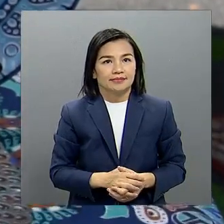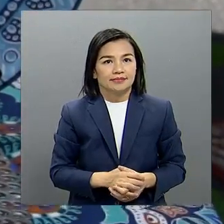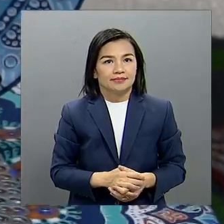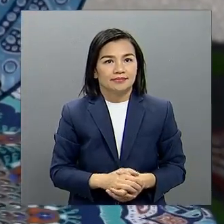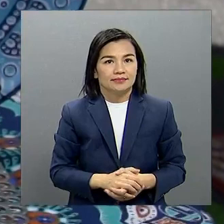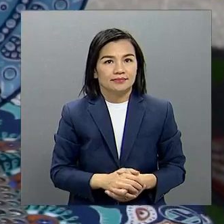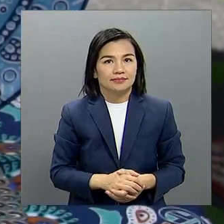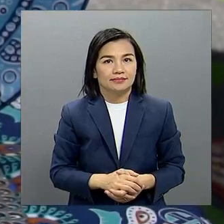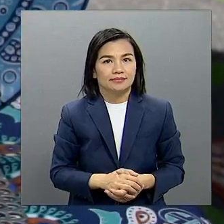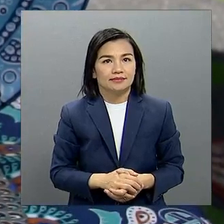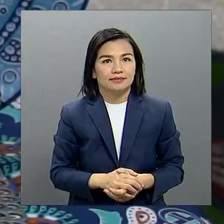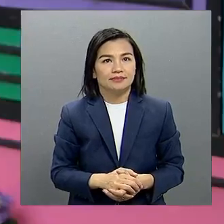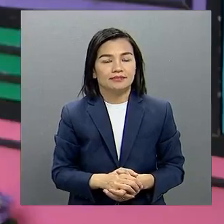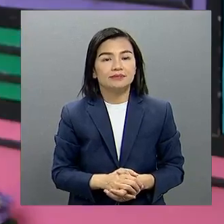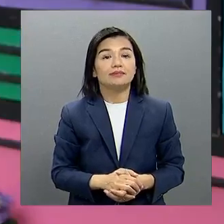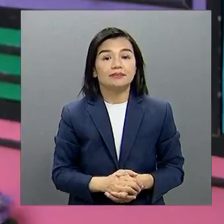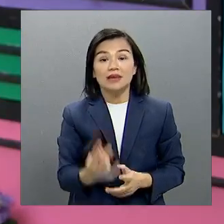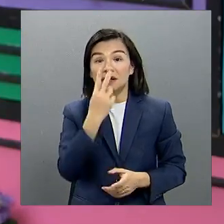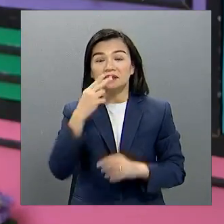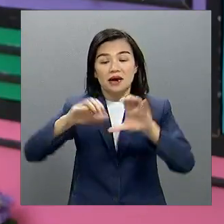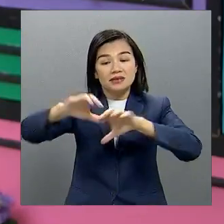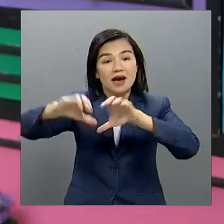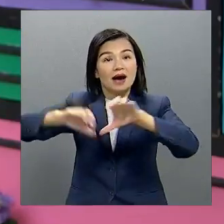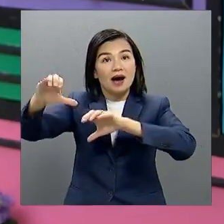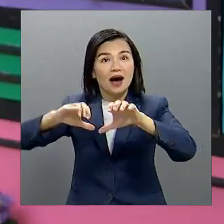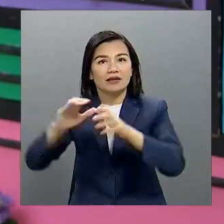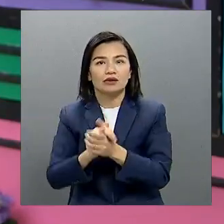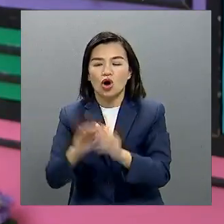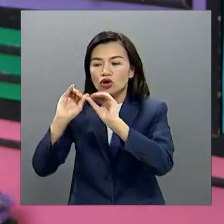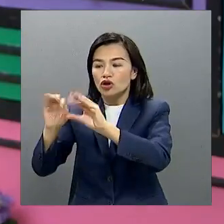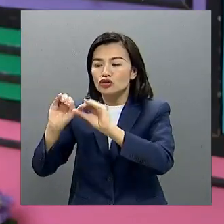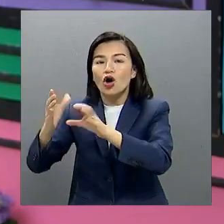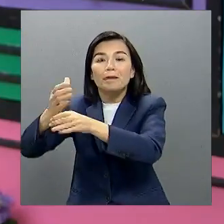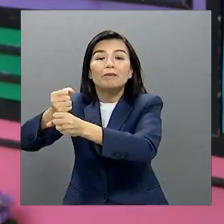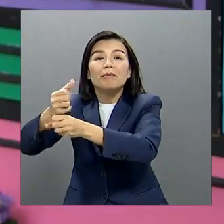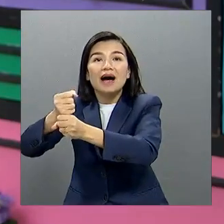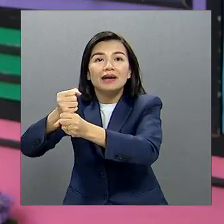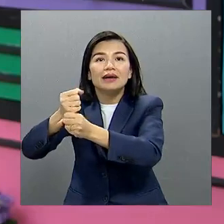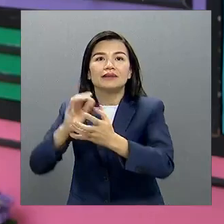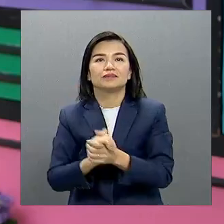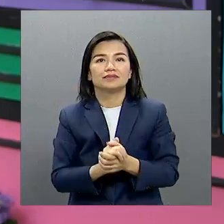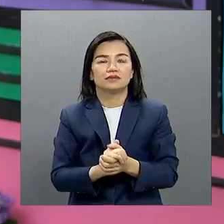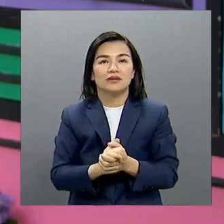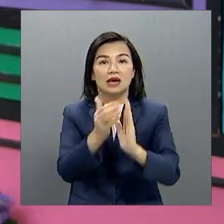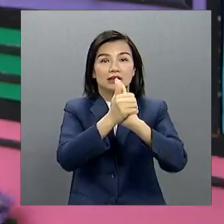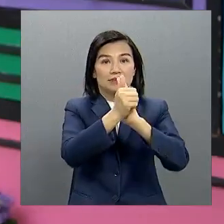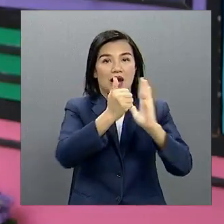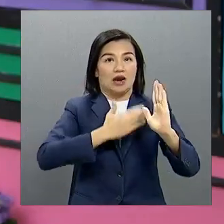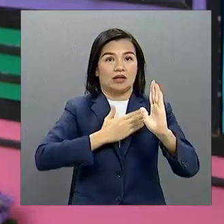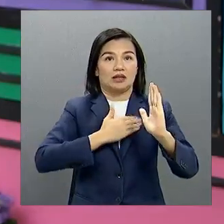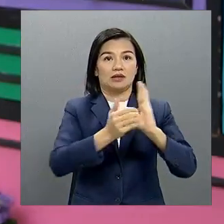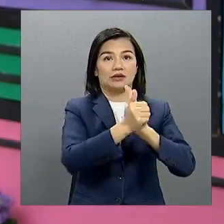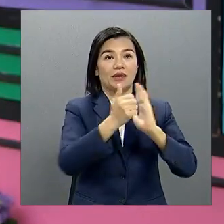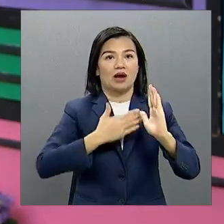เราก็เลยมาจัดแจงวิธีการสอนการปั้นเลยดีกว่าโดยใช้ความถนัดของตัวดิฉันเองซึ่งเราชอบบริห